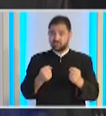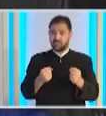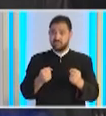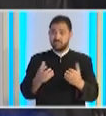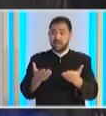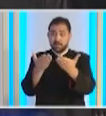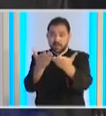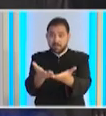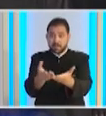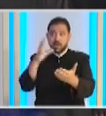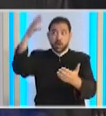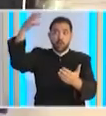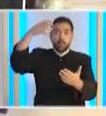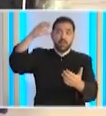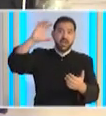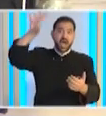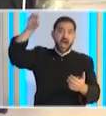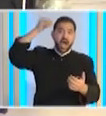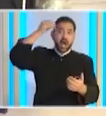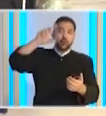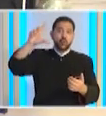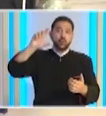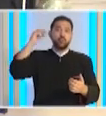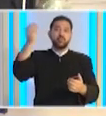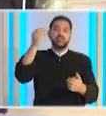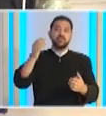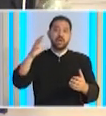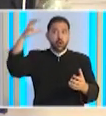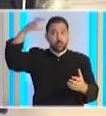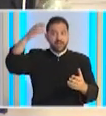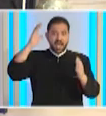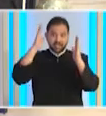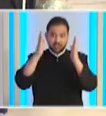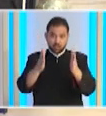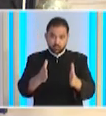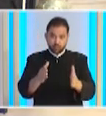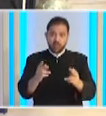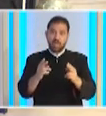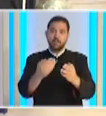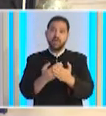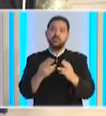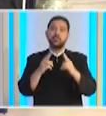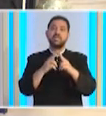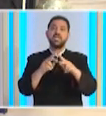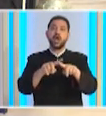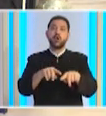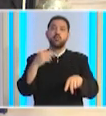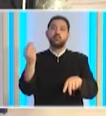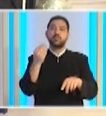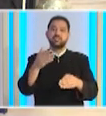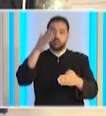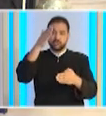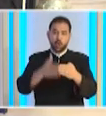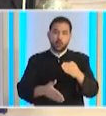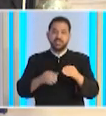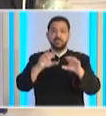lui Dumnezeu, lumina Harului, care luminează cărările pe care trebuie să mergem spre desăvârșirea noastră și în același timp, ca